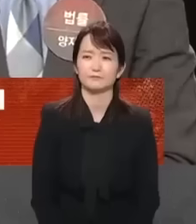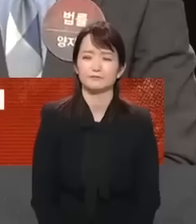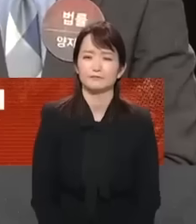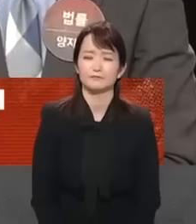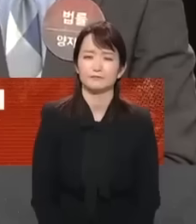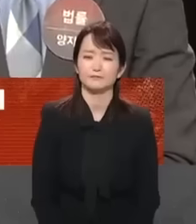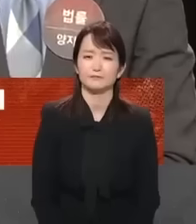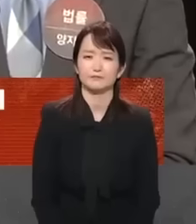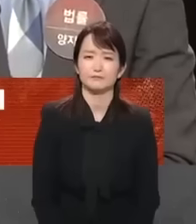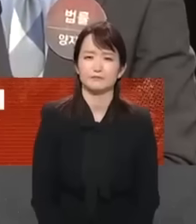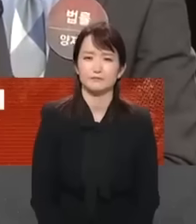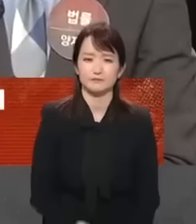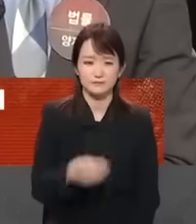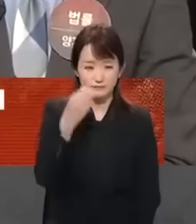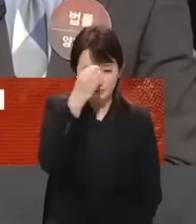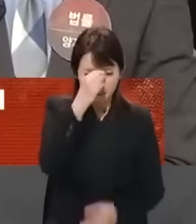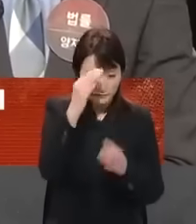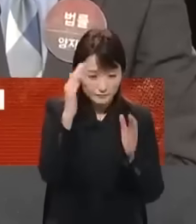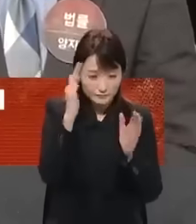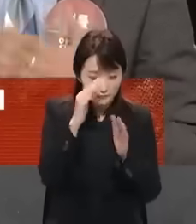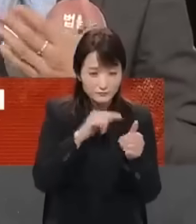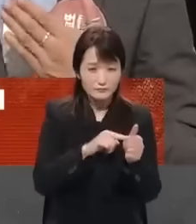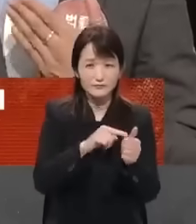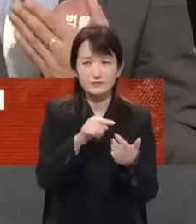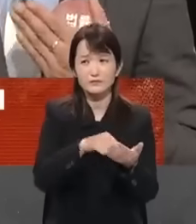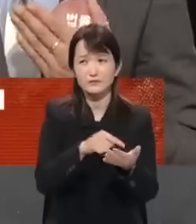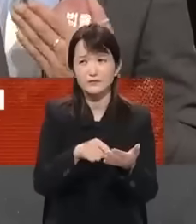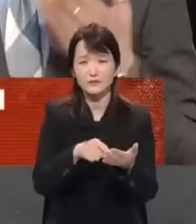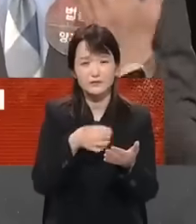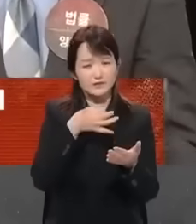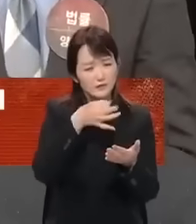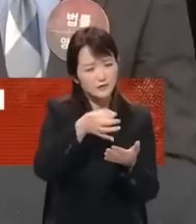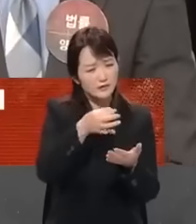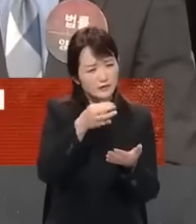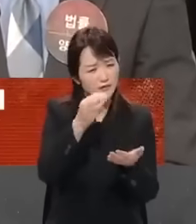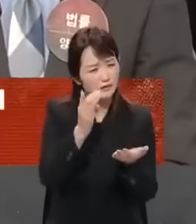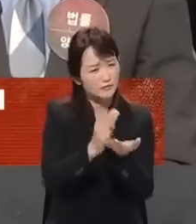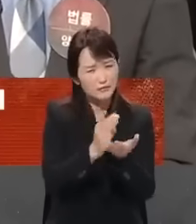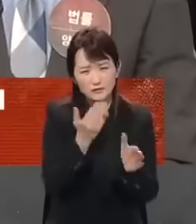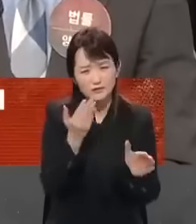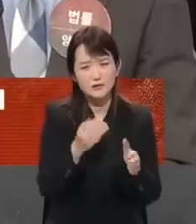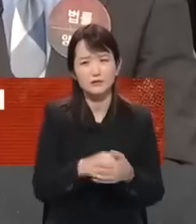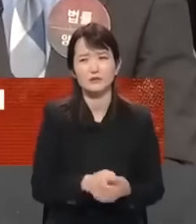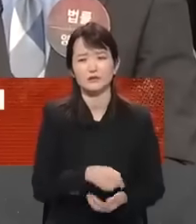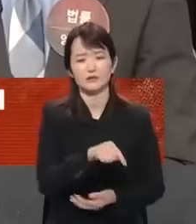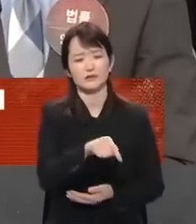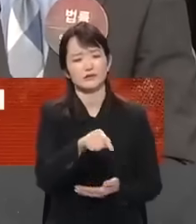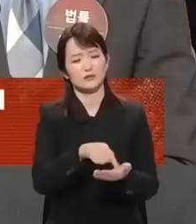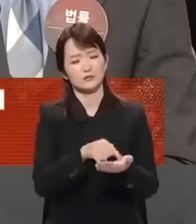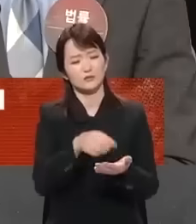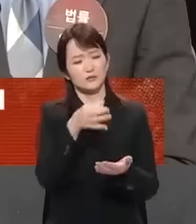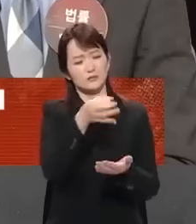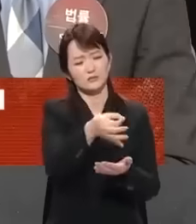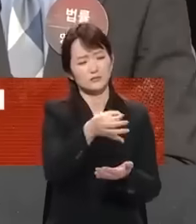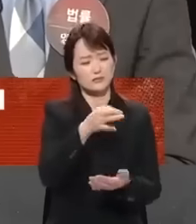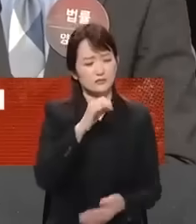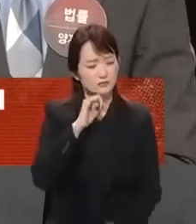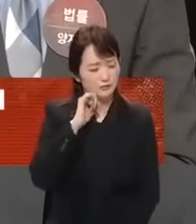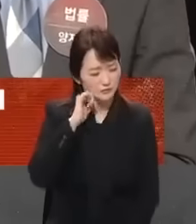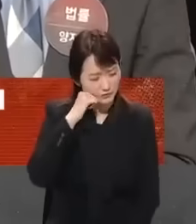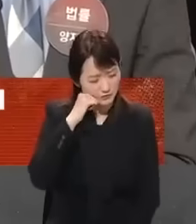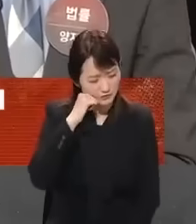정말 어린 생명에 대해서 배상을 얘기한다는 거 자체가 부적절한 그마저도 어려울 수 있다라는 생각이